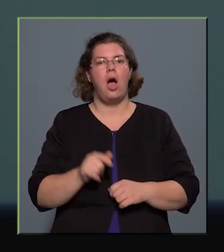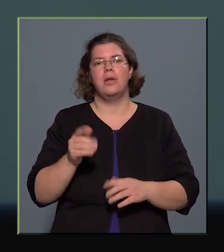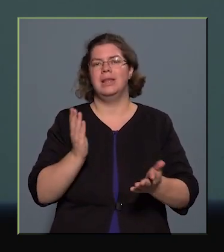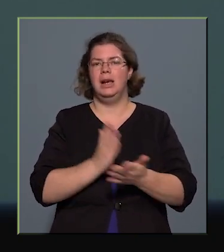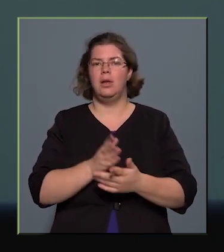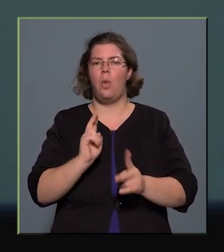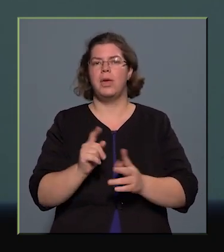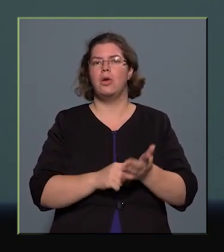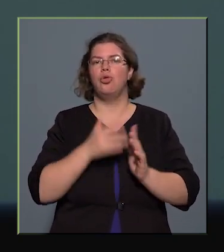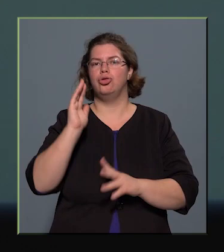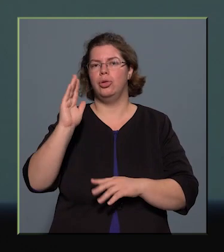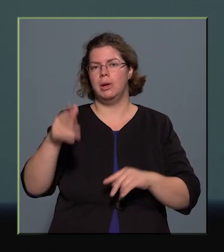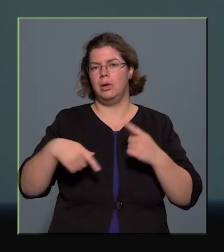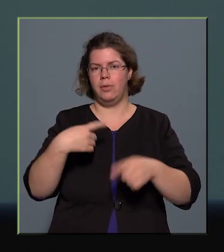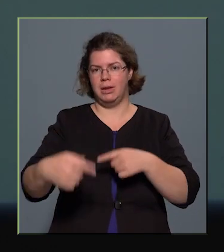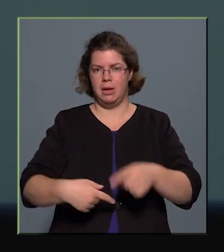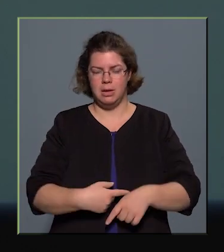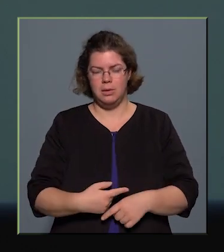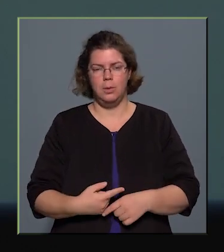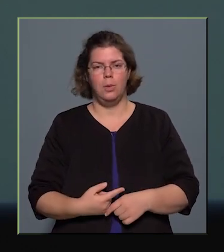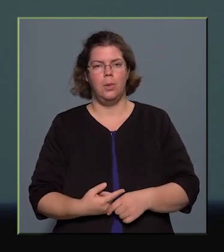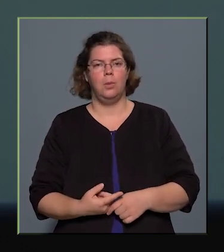hogyan jósolja meg a bekövetkező esetleges